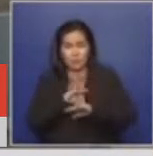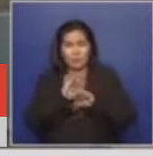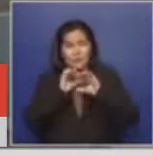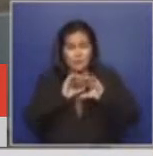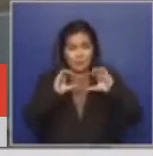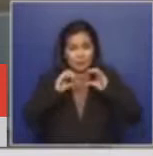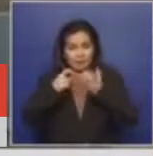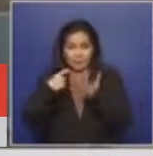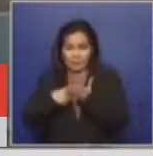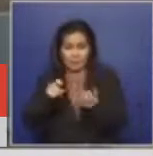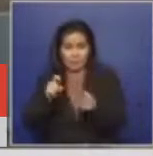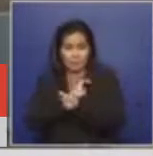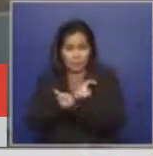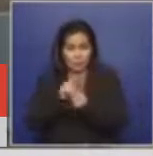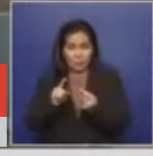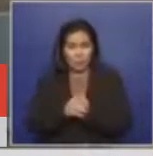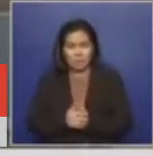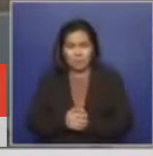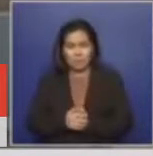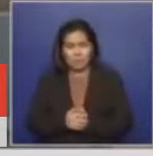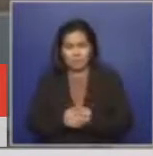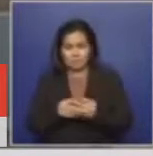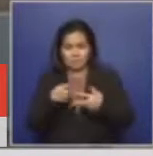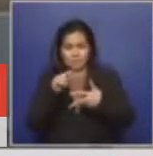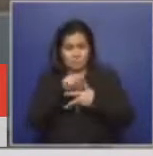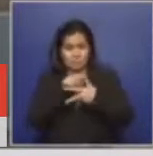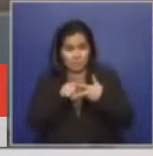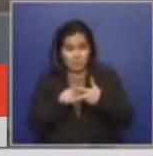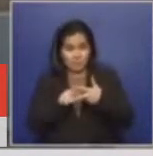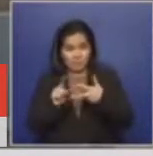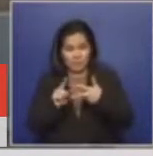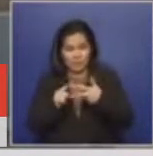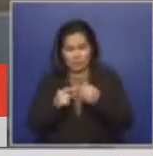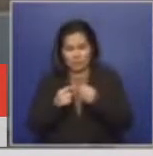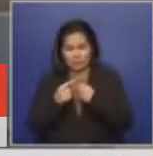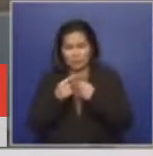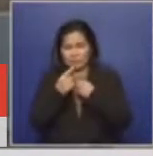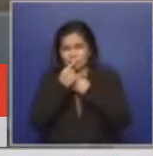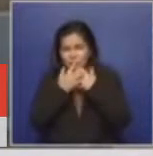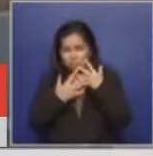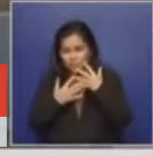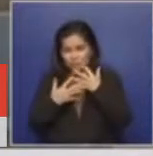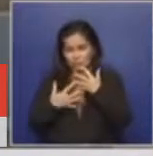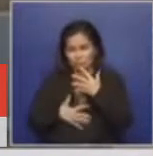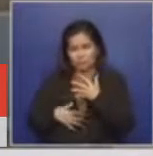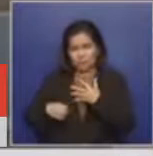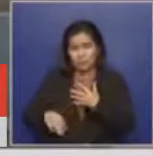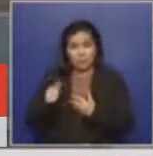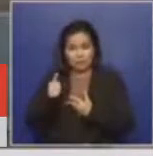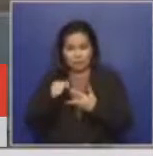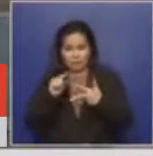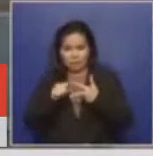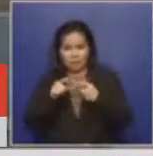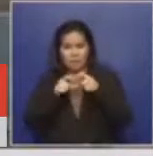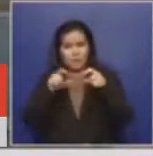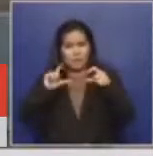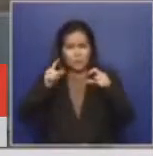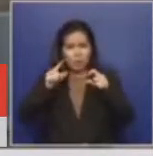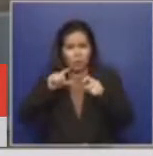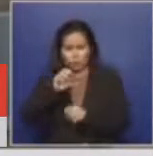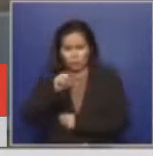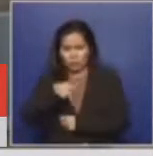คมล้างไตทางเส้นเลือดได้ทันทีแต่สิทธิ์สปสช.สิทธิ์บัตรท